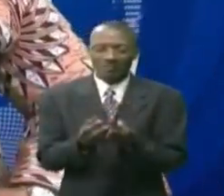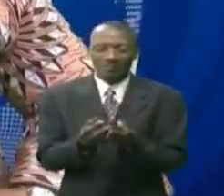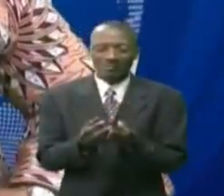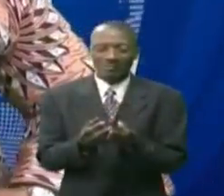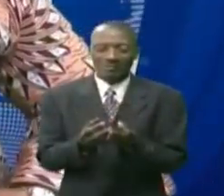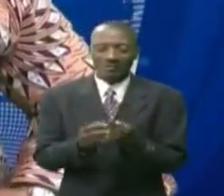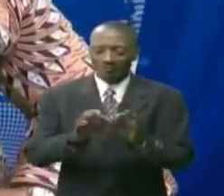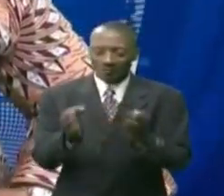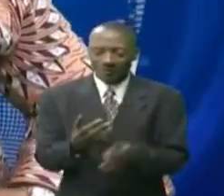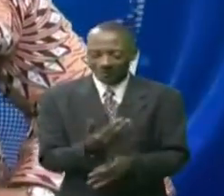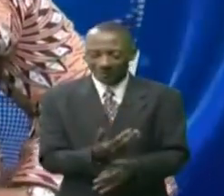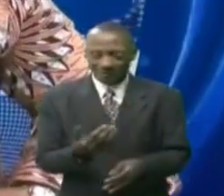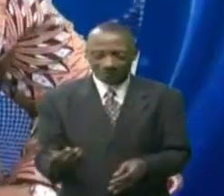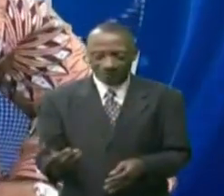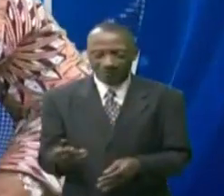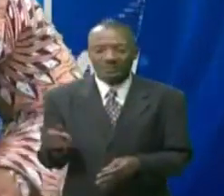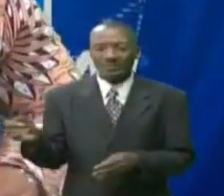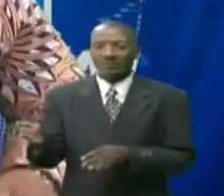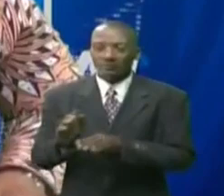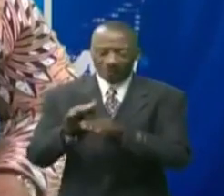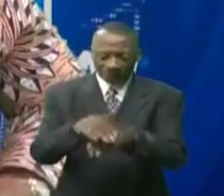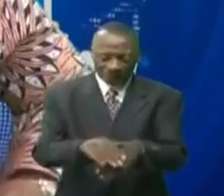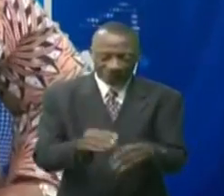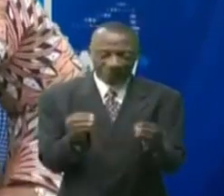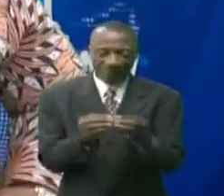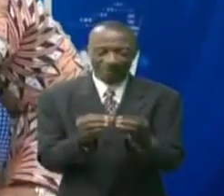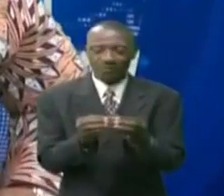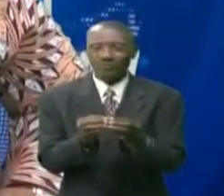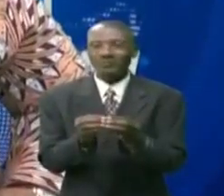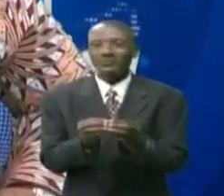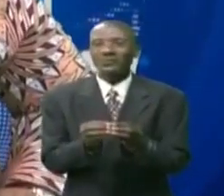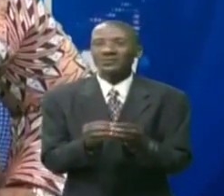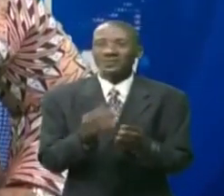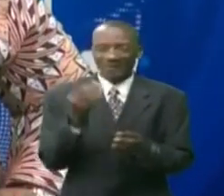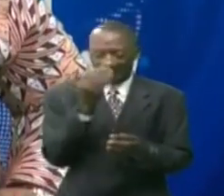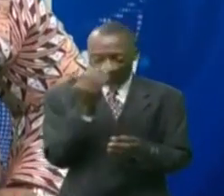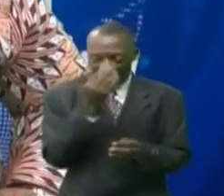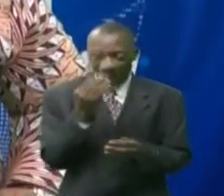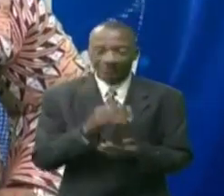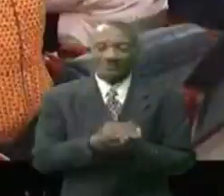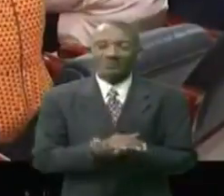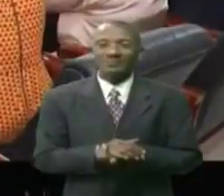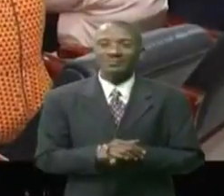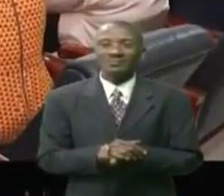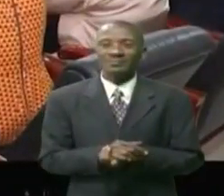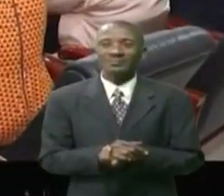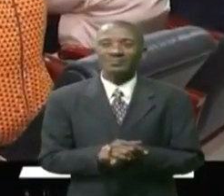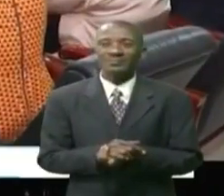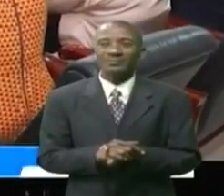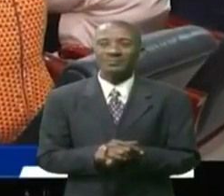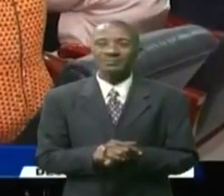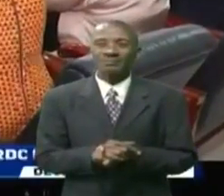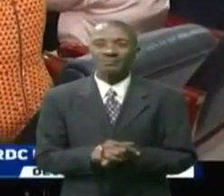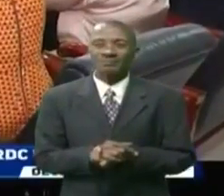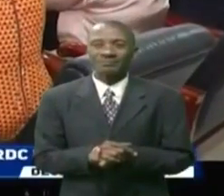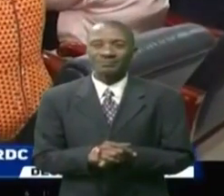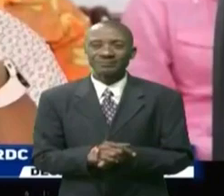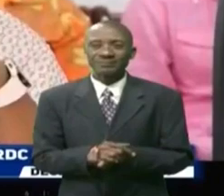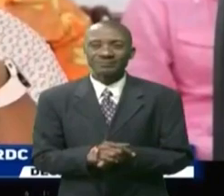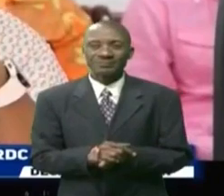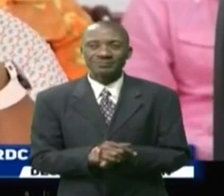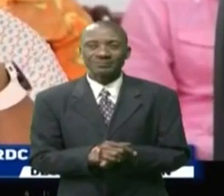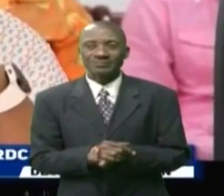réforme institutionnelle Eustache Mwandi pour un partage d'expérience. Les détails avec Mireille Degué. Sous la conduite de sa